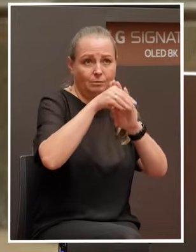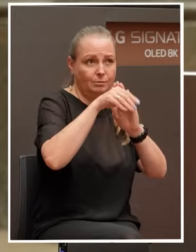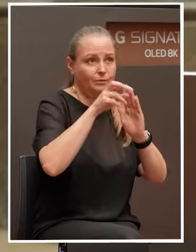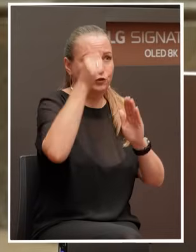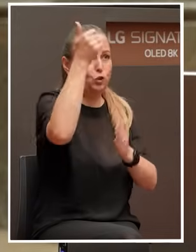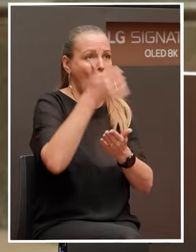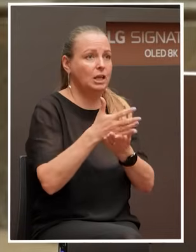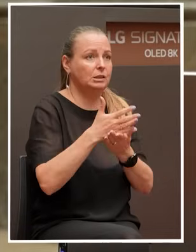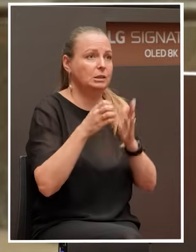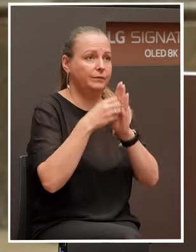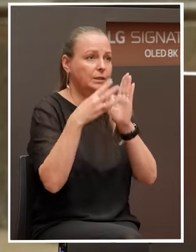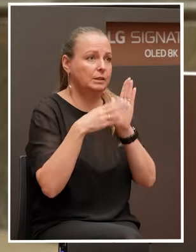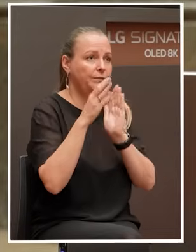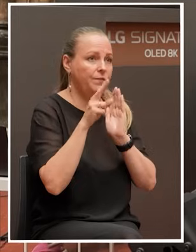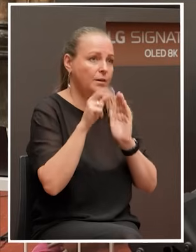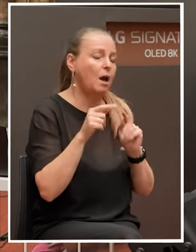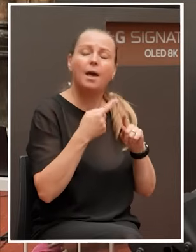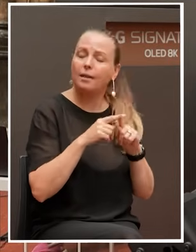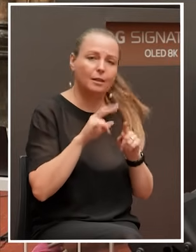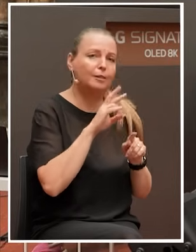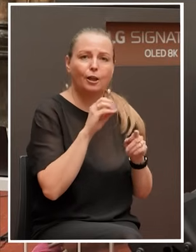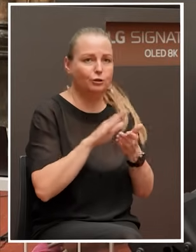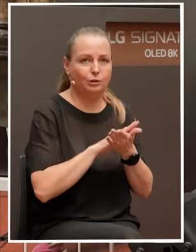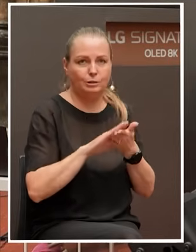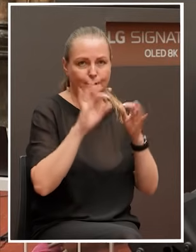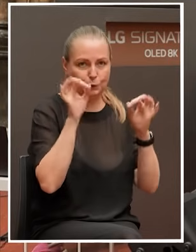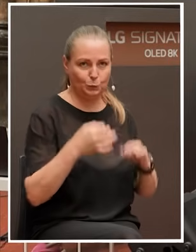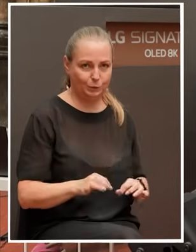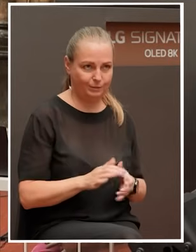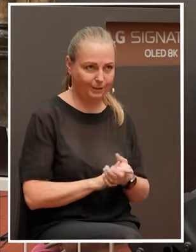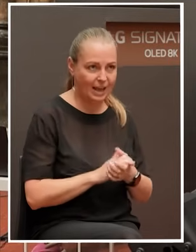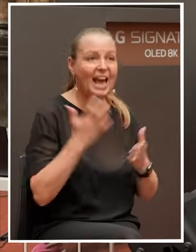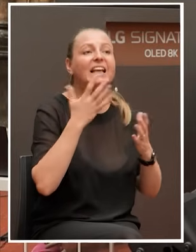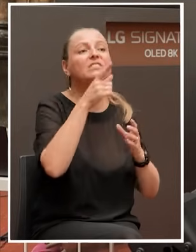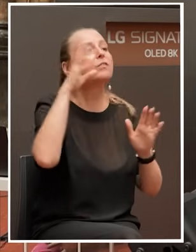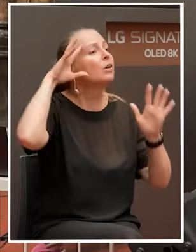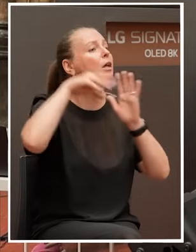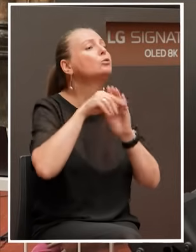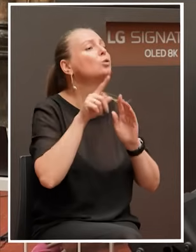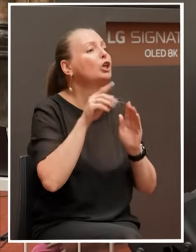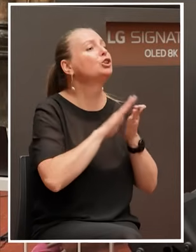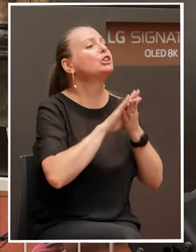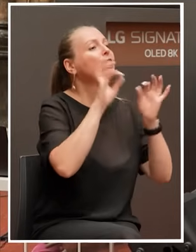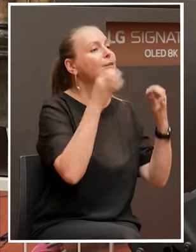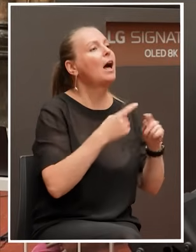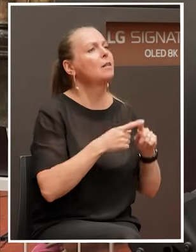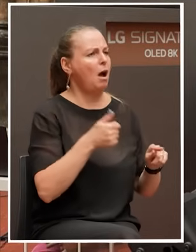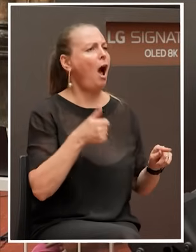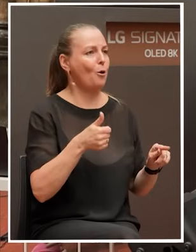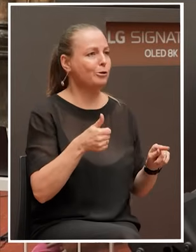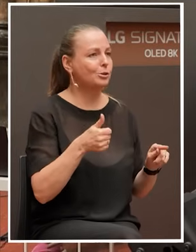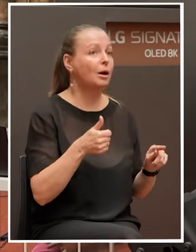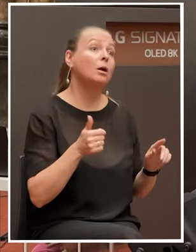жизнь столицы XIX века. Это не чистое искусство. Если вы вкладываете слово «чистое искусство», что оно хорошее,